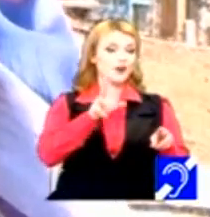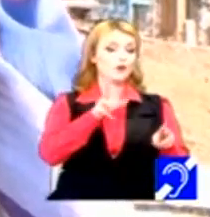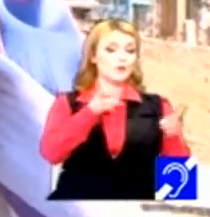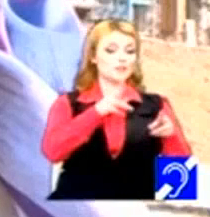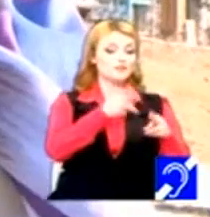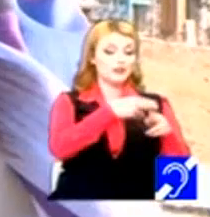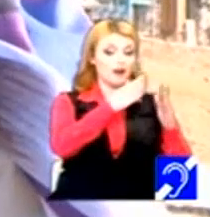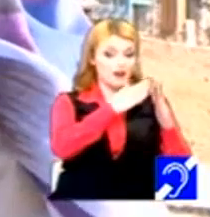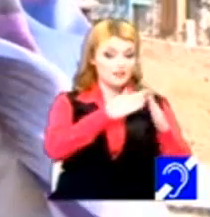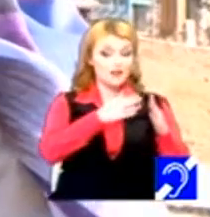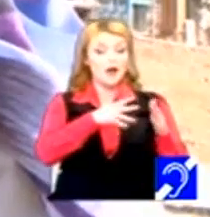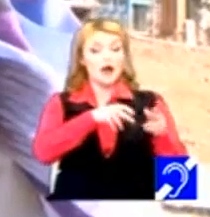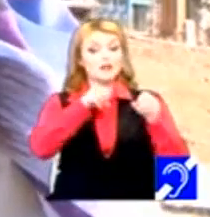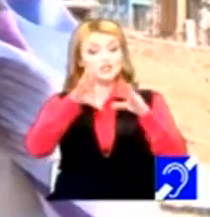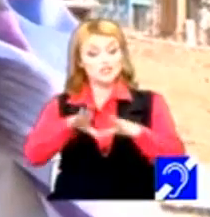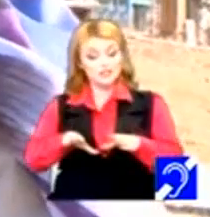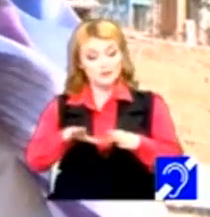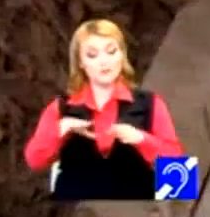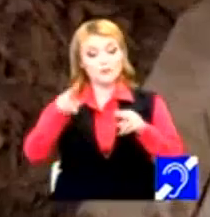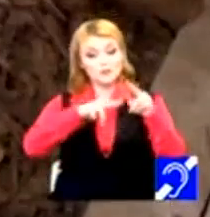bisericuți. Și din acel moment,